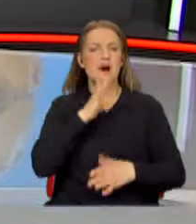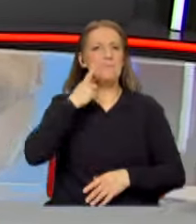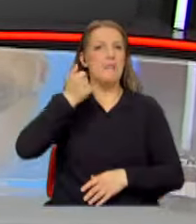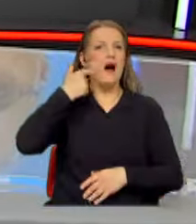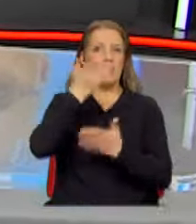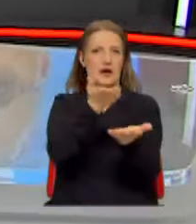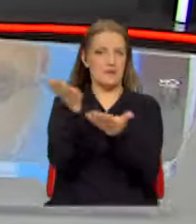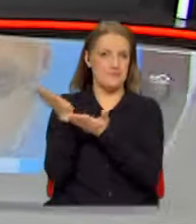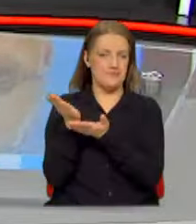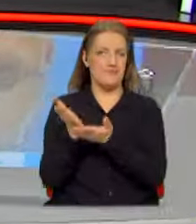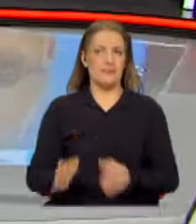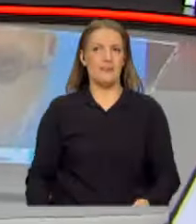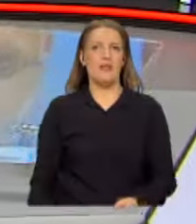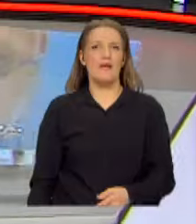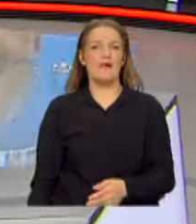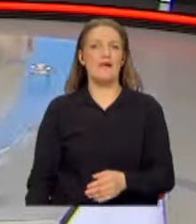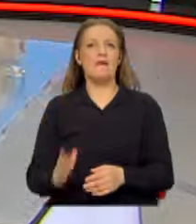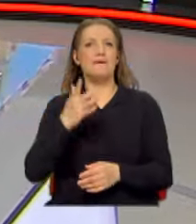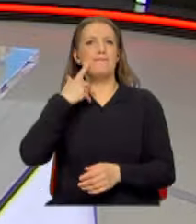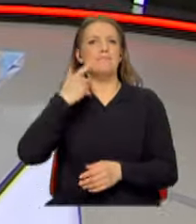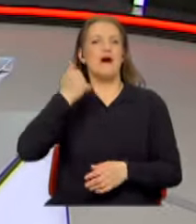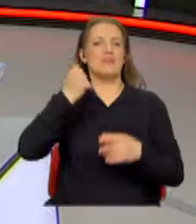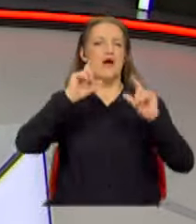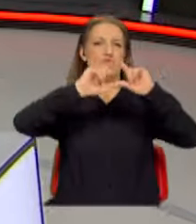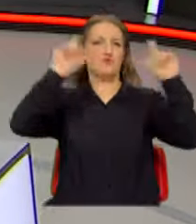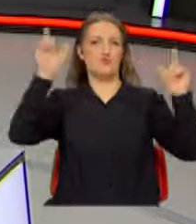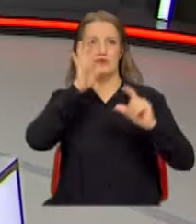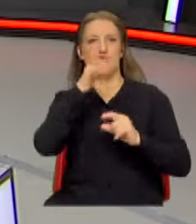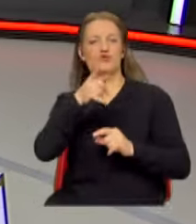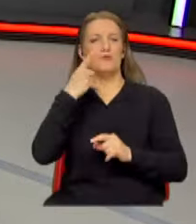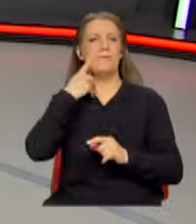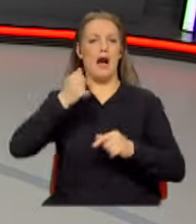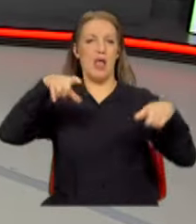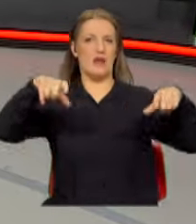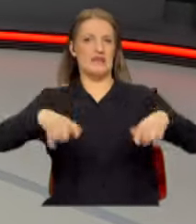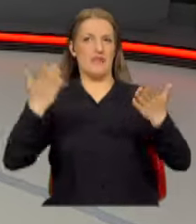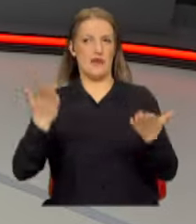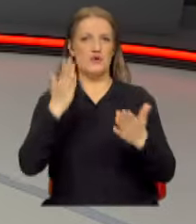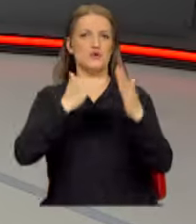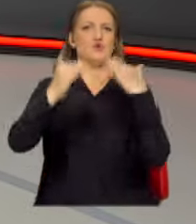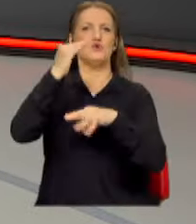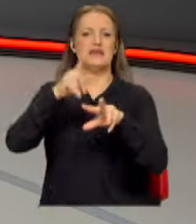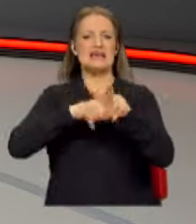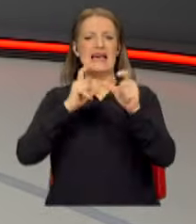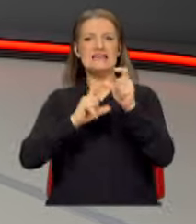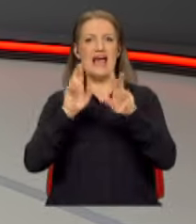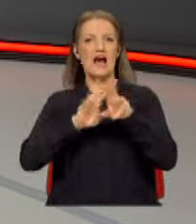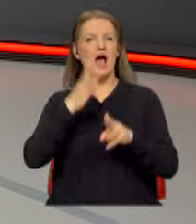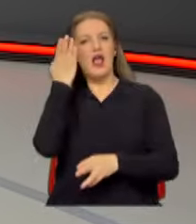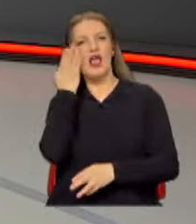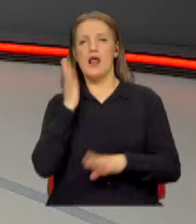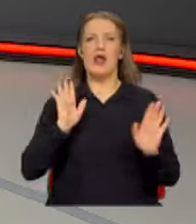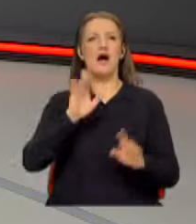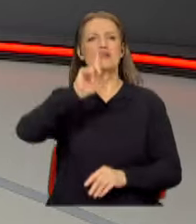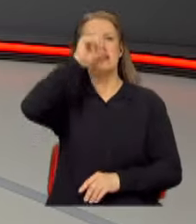Bakanlardan bahsediyorum. Bakanlar Kurumu biliyorsunuz. Bakanlar sahada, Yüksek Seçim Kurulu da seyirci.